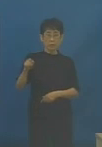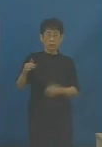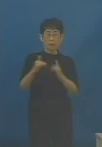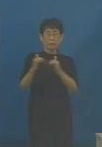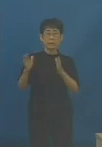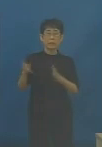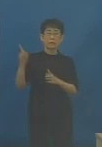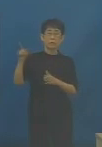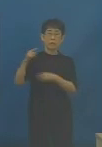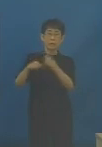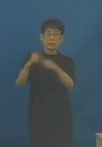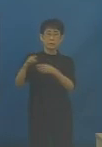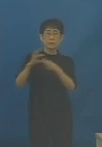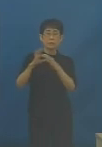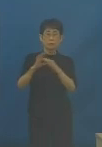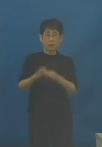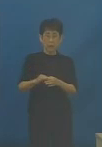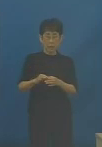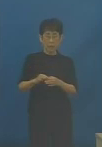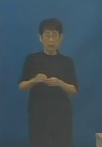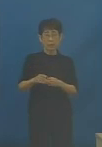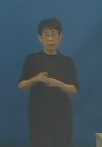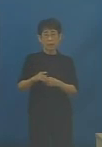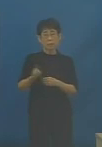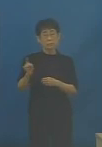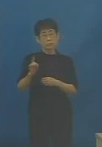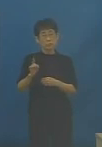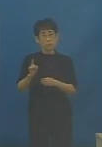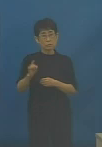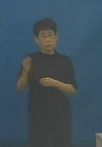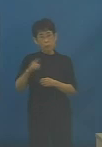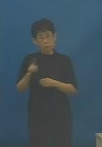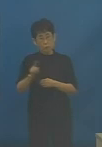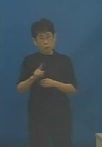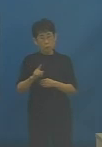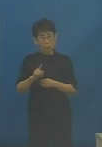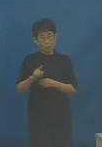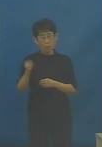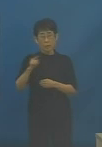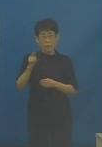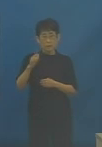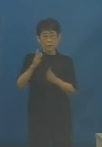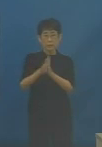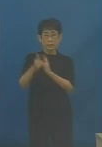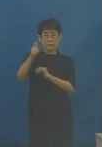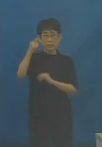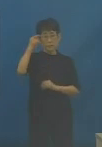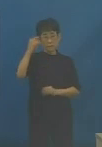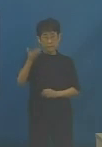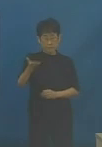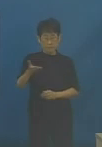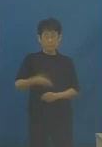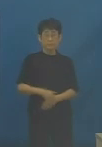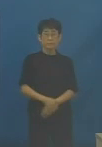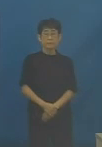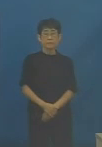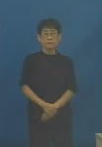ちろん どうのっていう話ではないと思うんですけれども、受け止めをお願いいたします。 まあ、